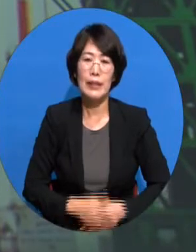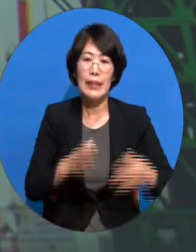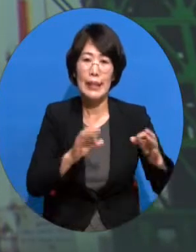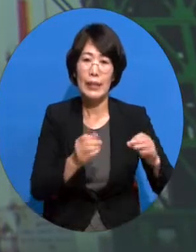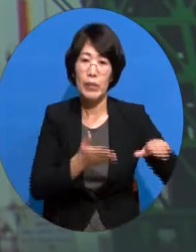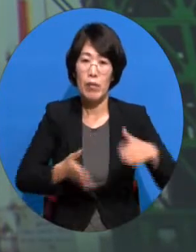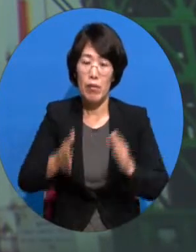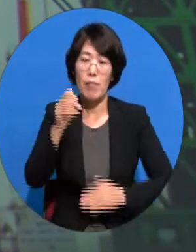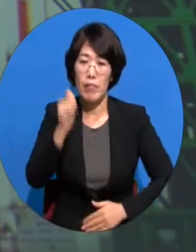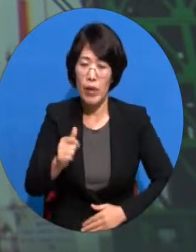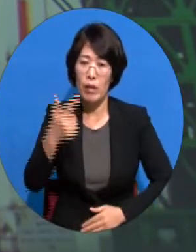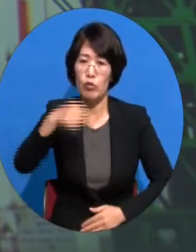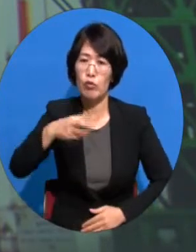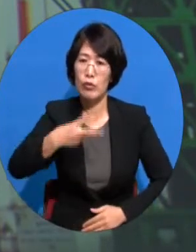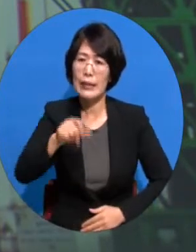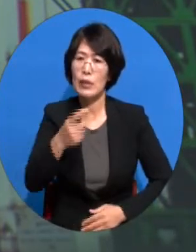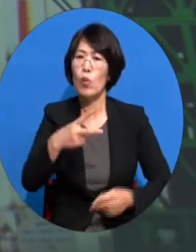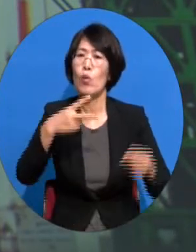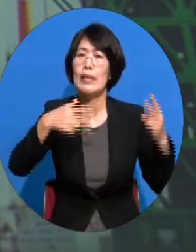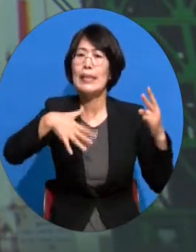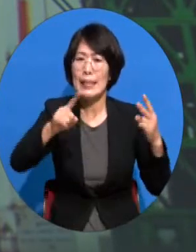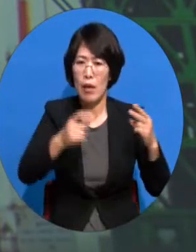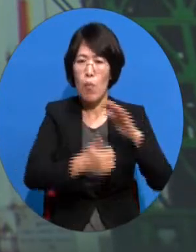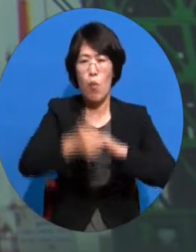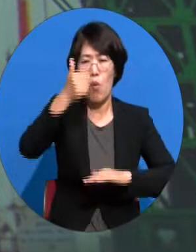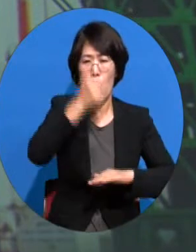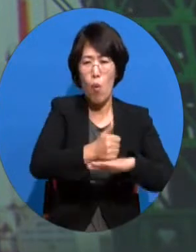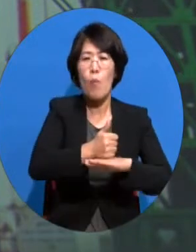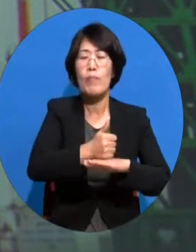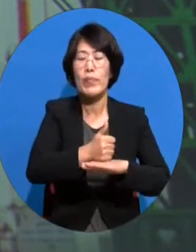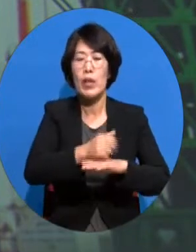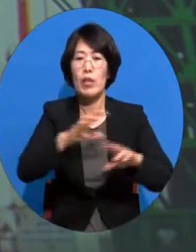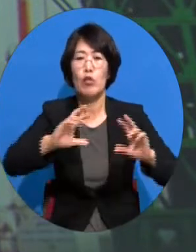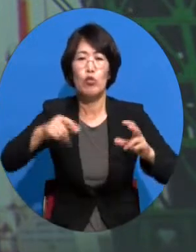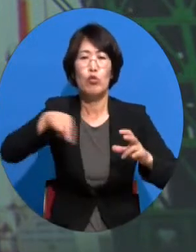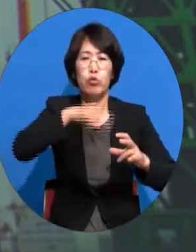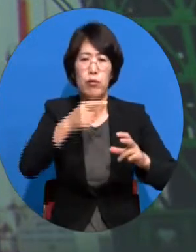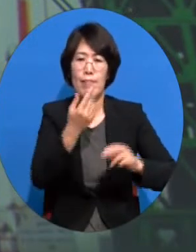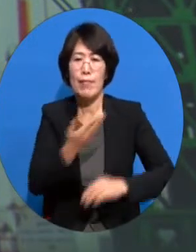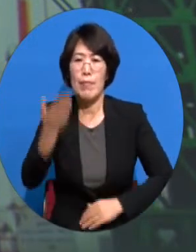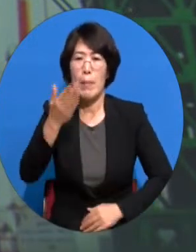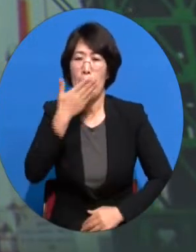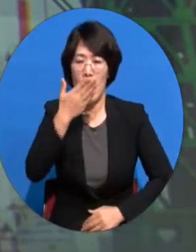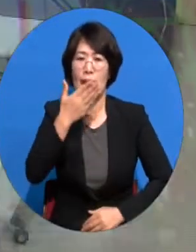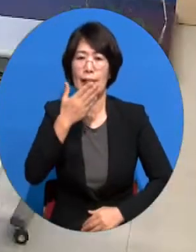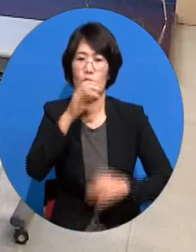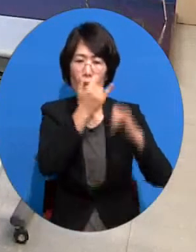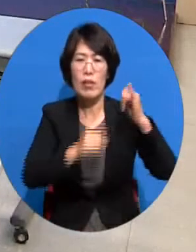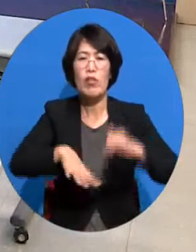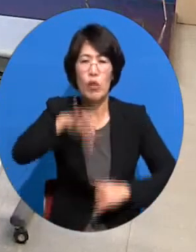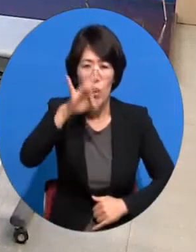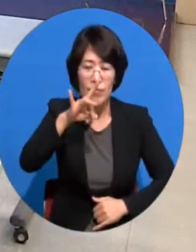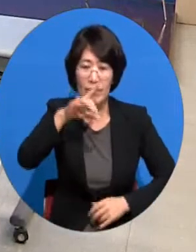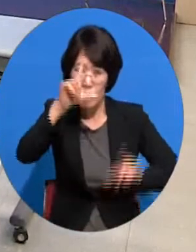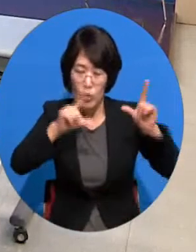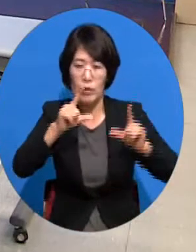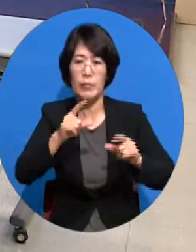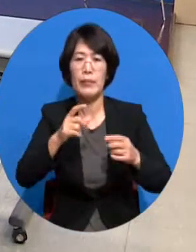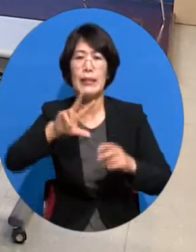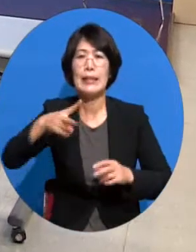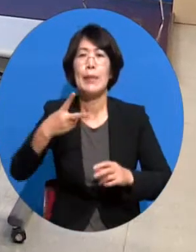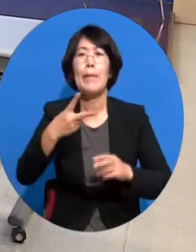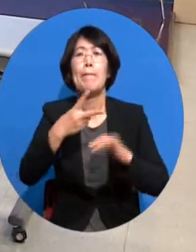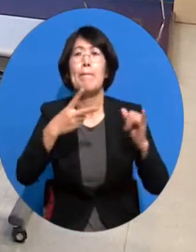김영록 전남지사가 누리호 2차 발사 성공에 대해 우주 강국으로 도약하는 역사적인 순간을 200만 도민과